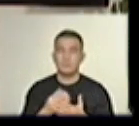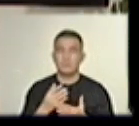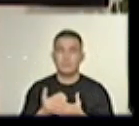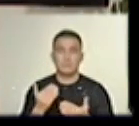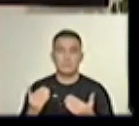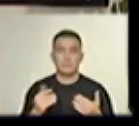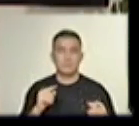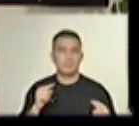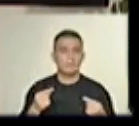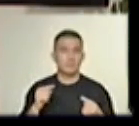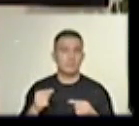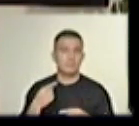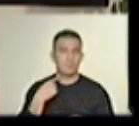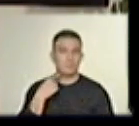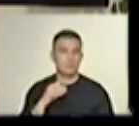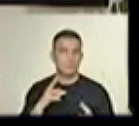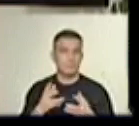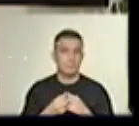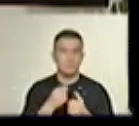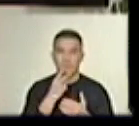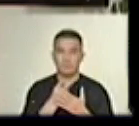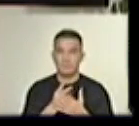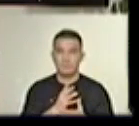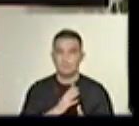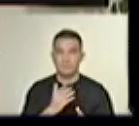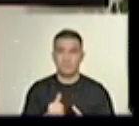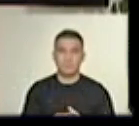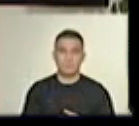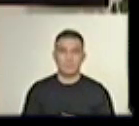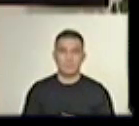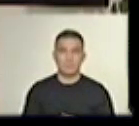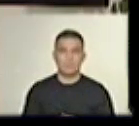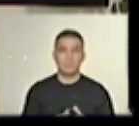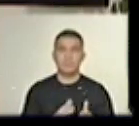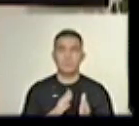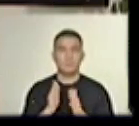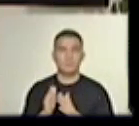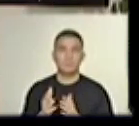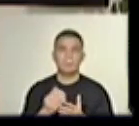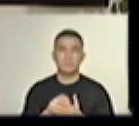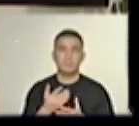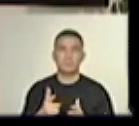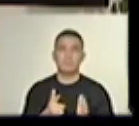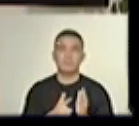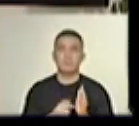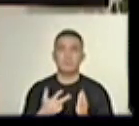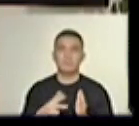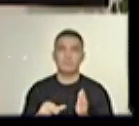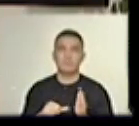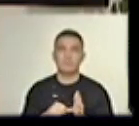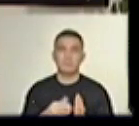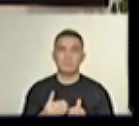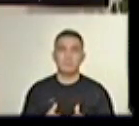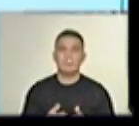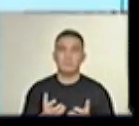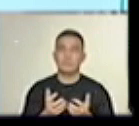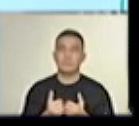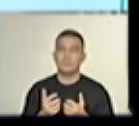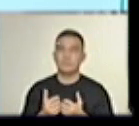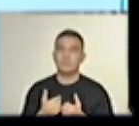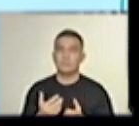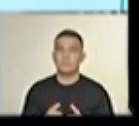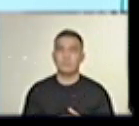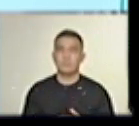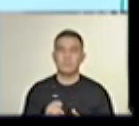qarama-qarshi sonlarni ko'rib chiqdik. Keyingi masala 736-chi masala. Hisoblang.